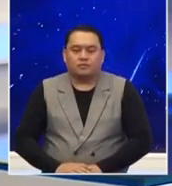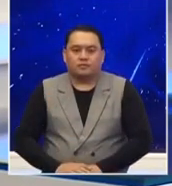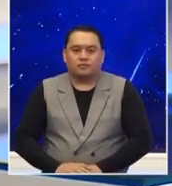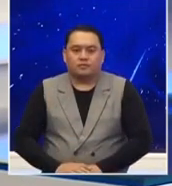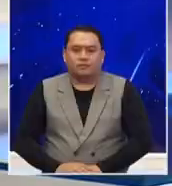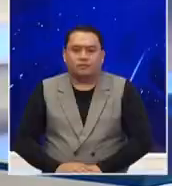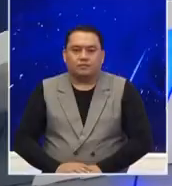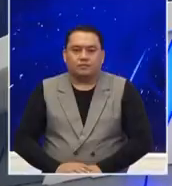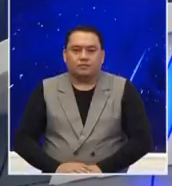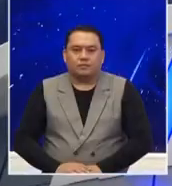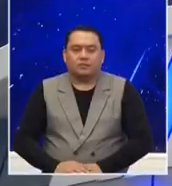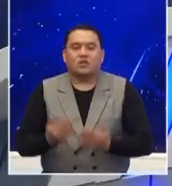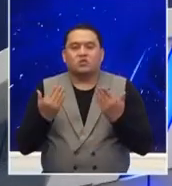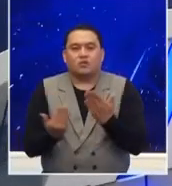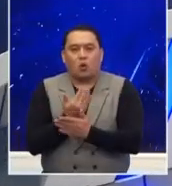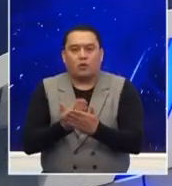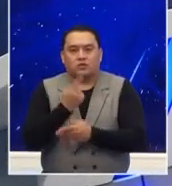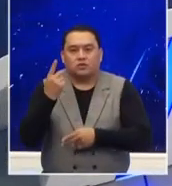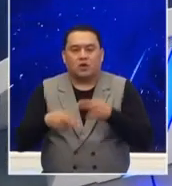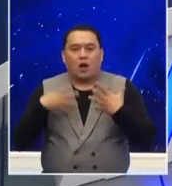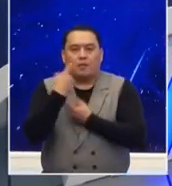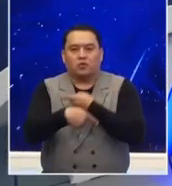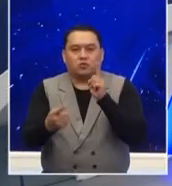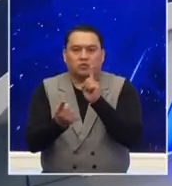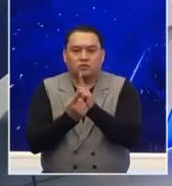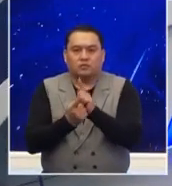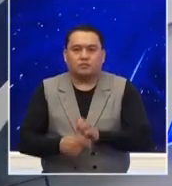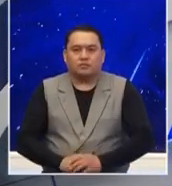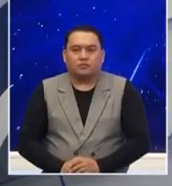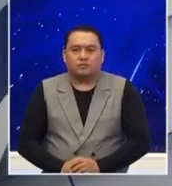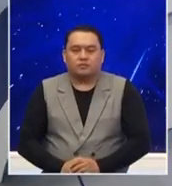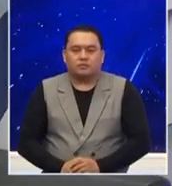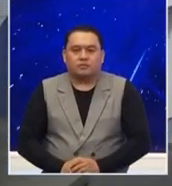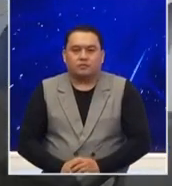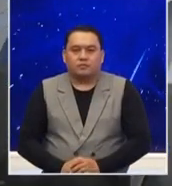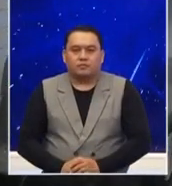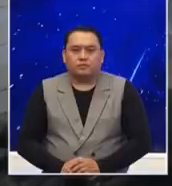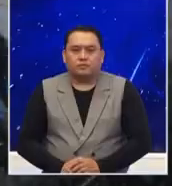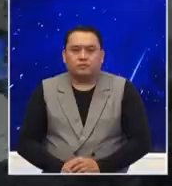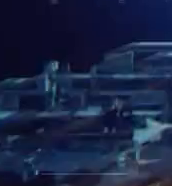101. Это были все новости к этому часу. Благодарю за внимание. До свидания.